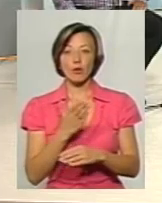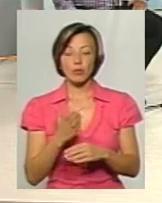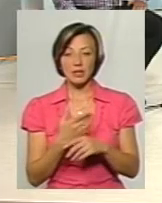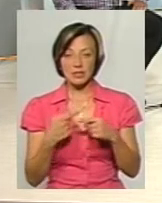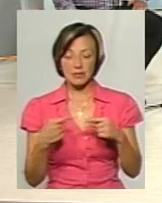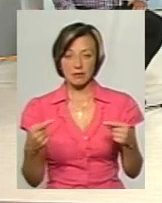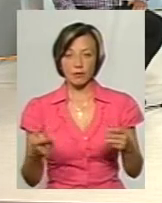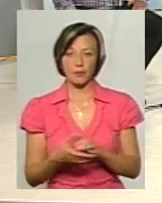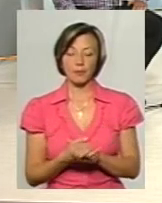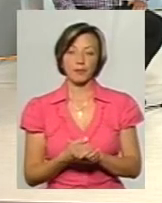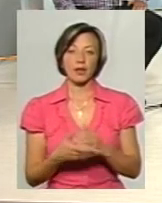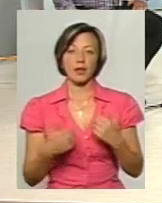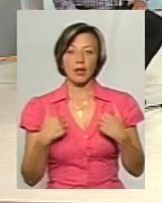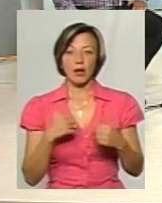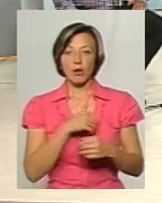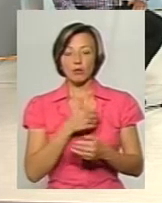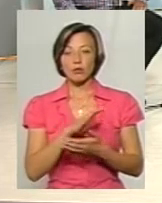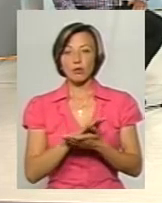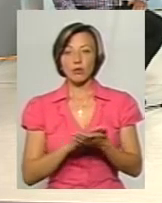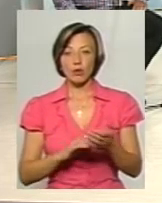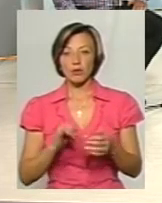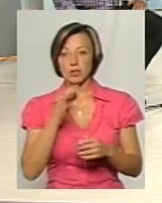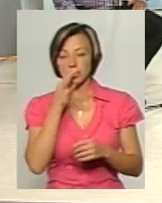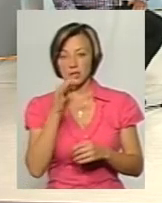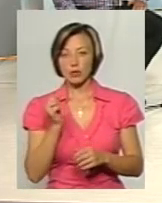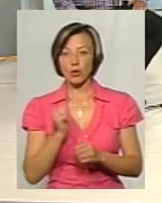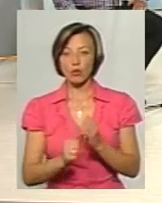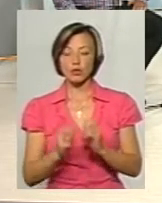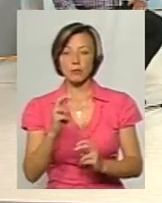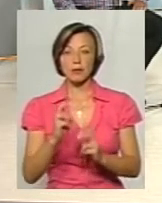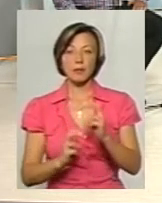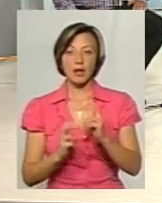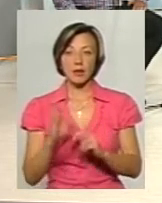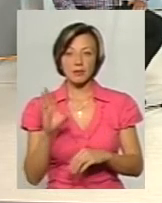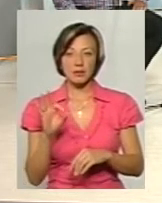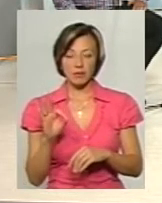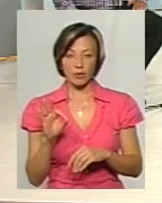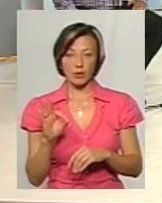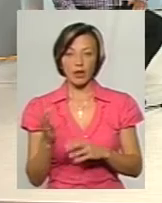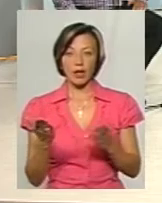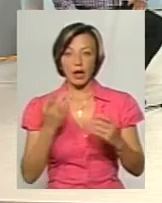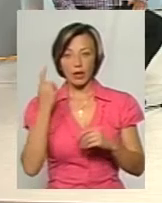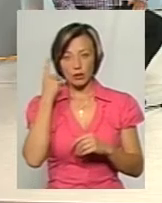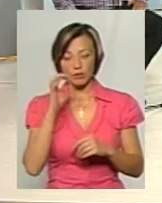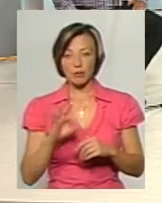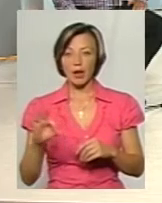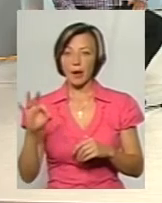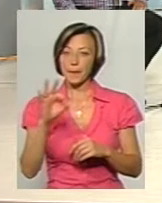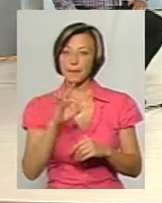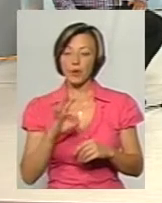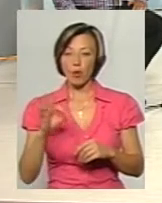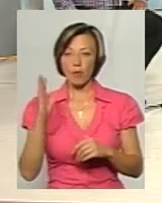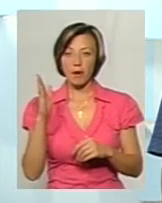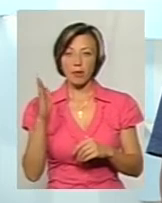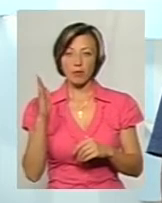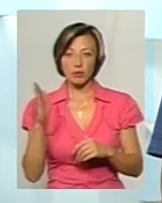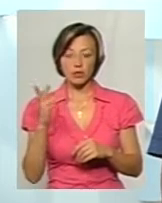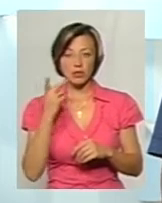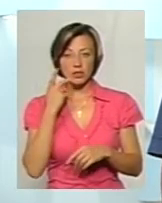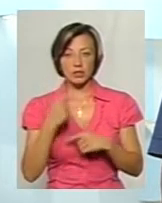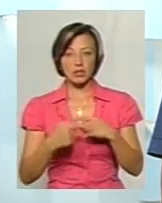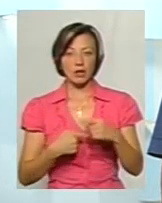я хочу продовжити і сказати, що кожне підприємство, яке думає про майбутнє,